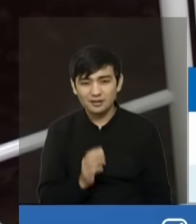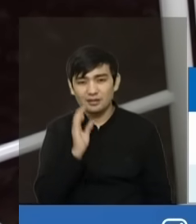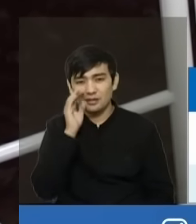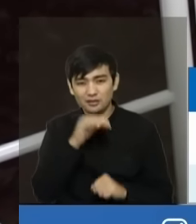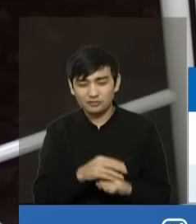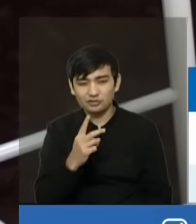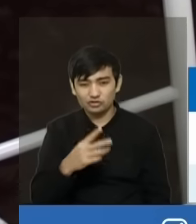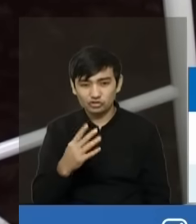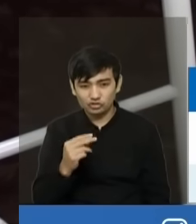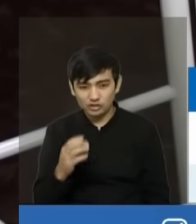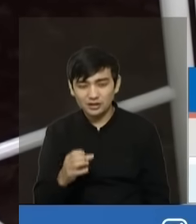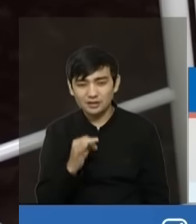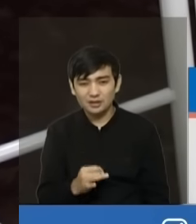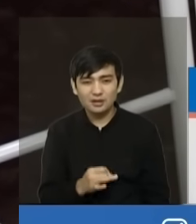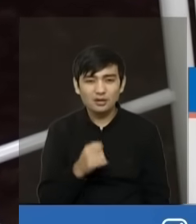жақсы